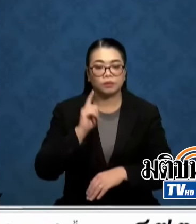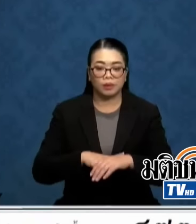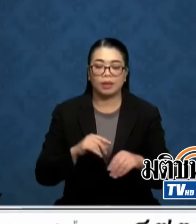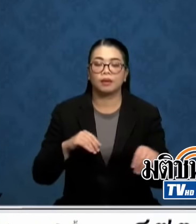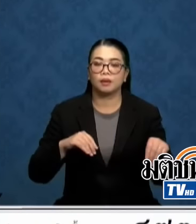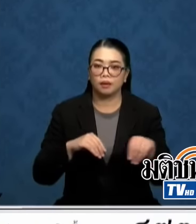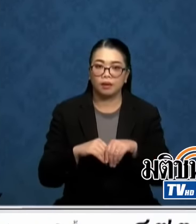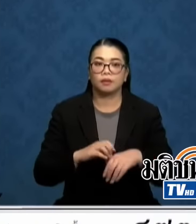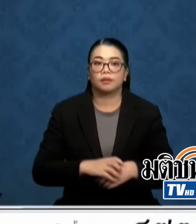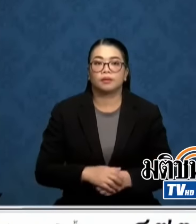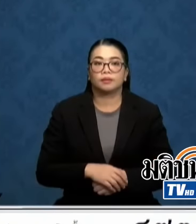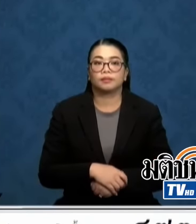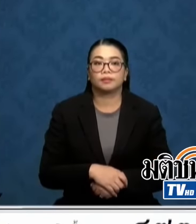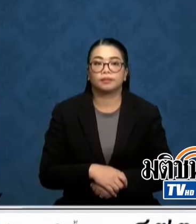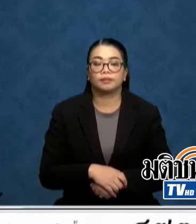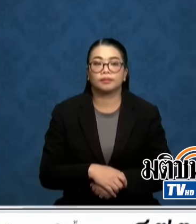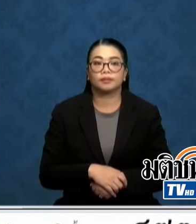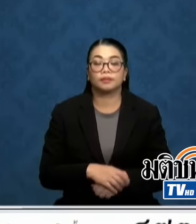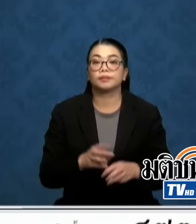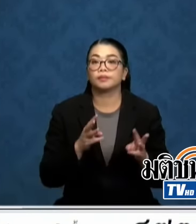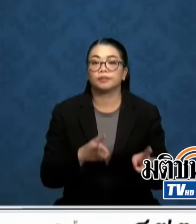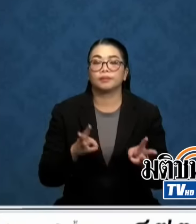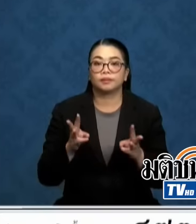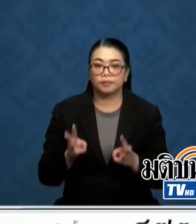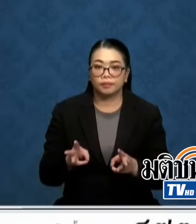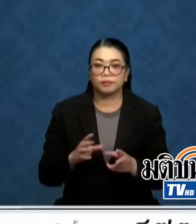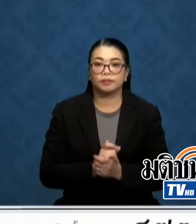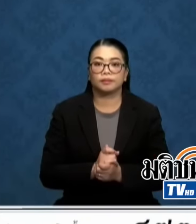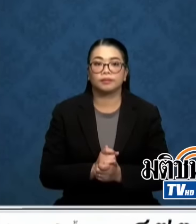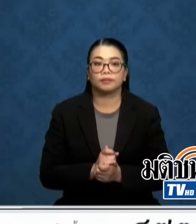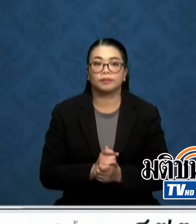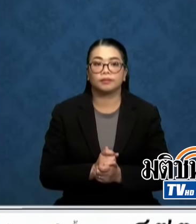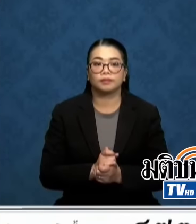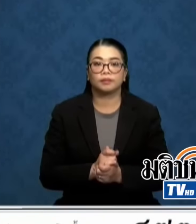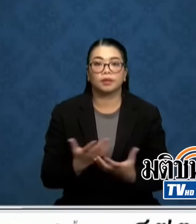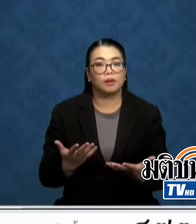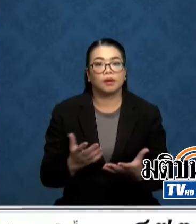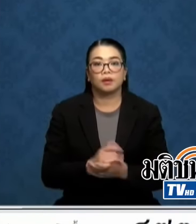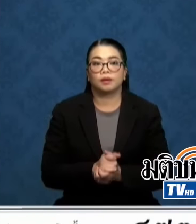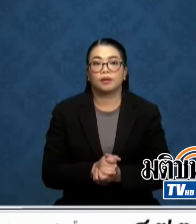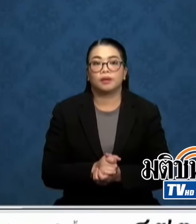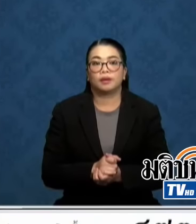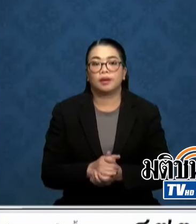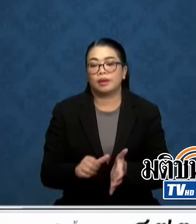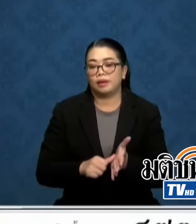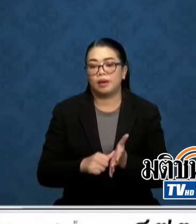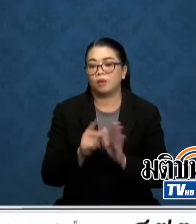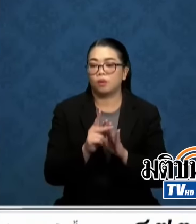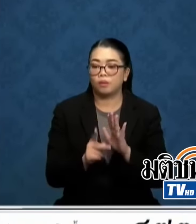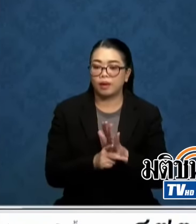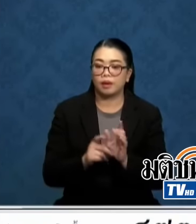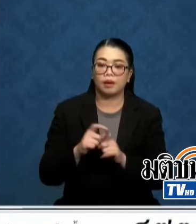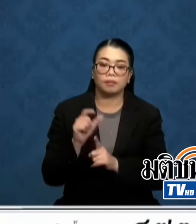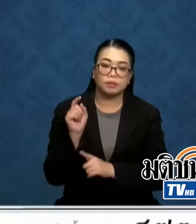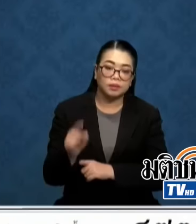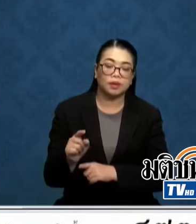ครับที่วิธีการหรือพูดง่ายๆก็คือการแก้กฎหมายการออกคำ